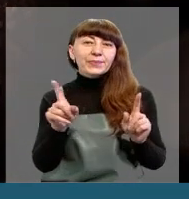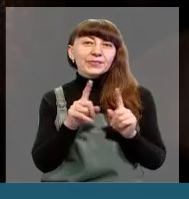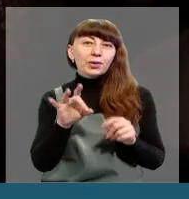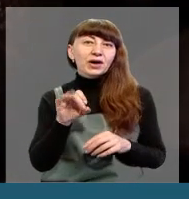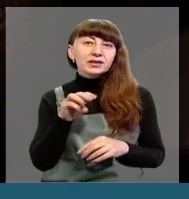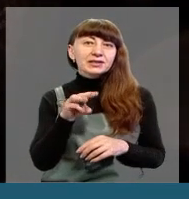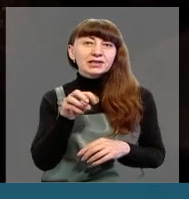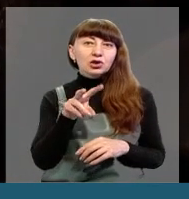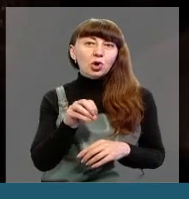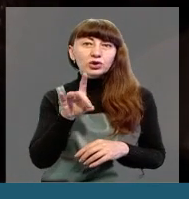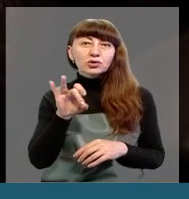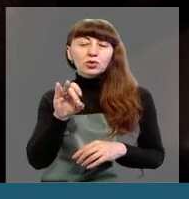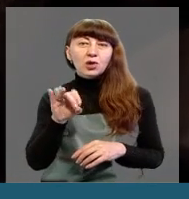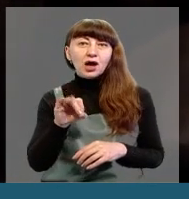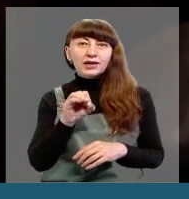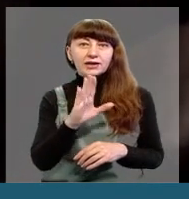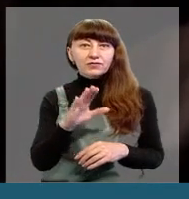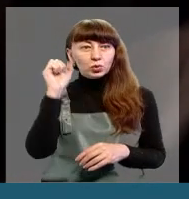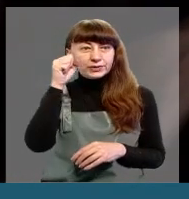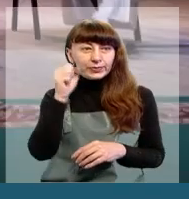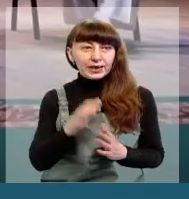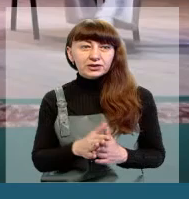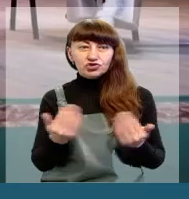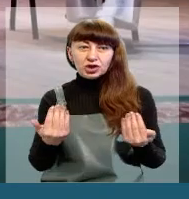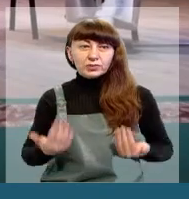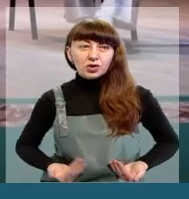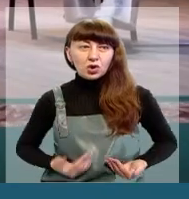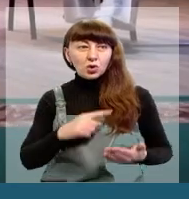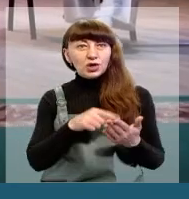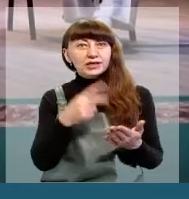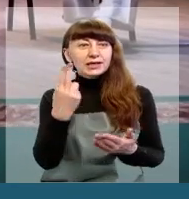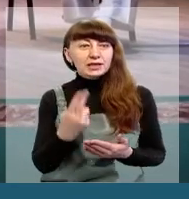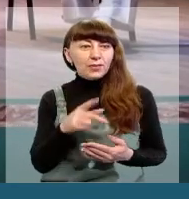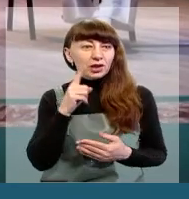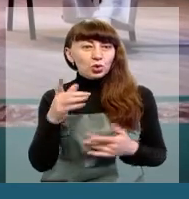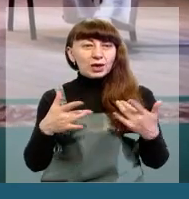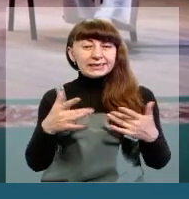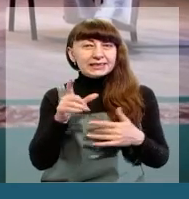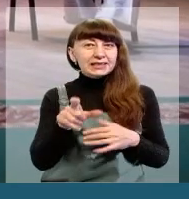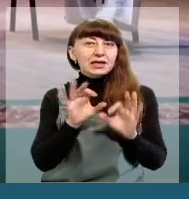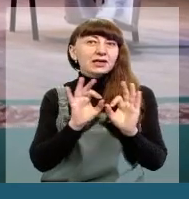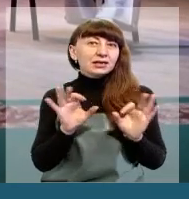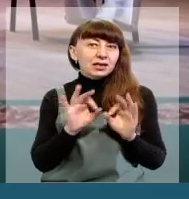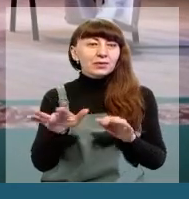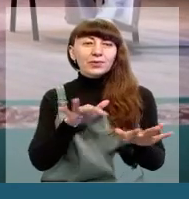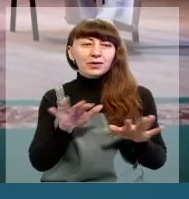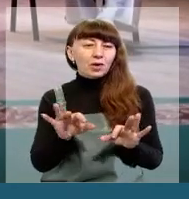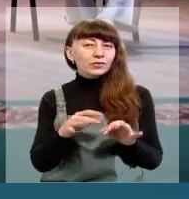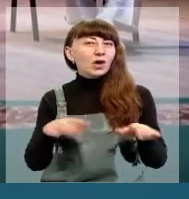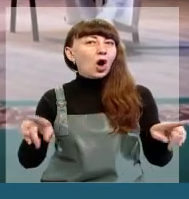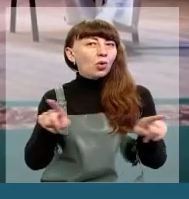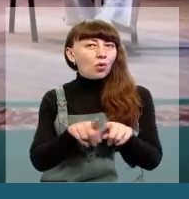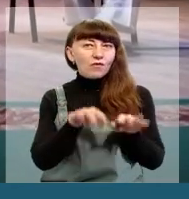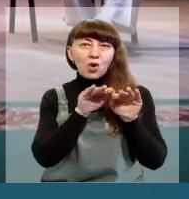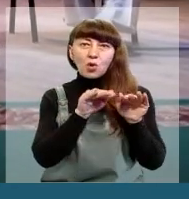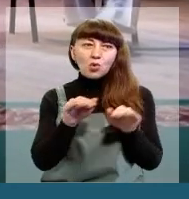Нематила Скрулаев. По национальности узбек, сейчас проживает в городе Астана. Молодой артист рассказывает, мероприятие такого